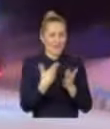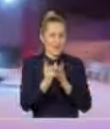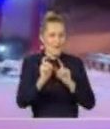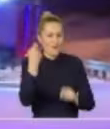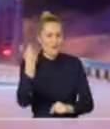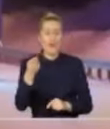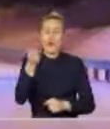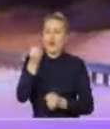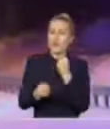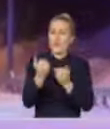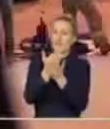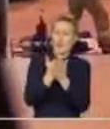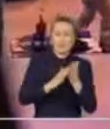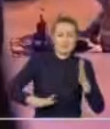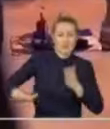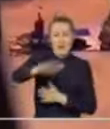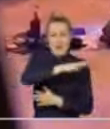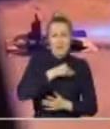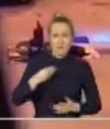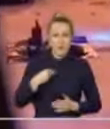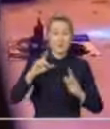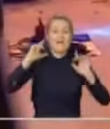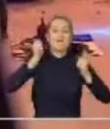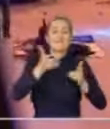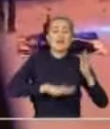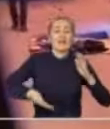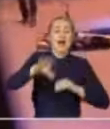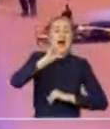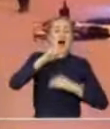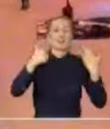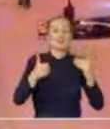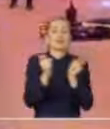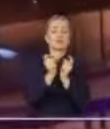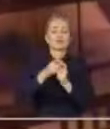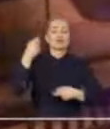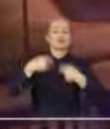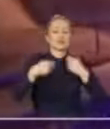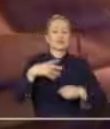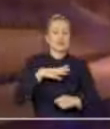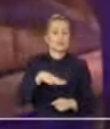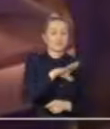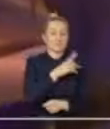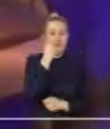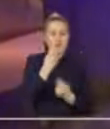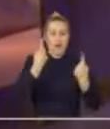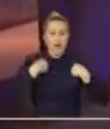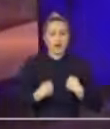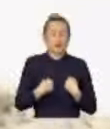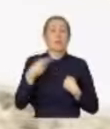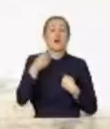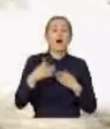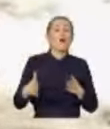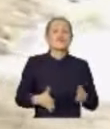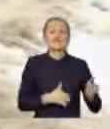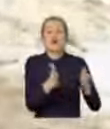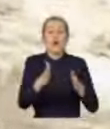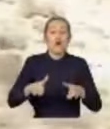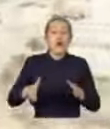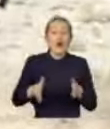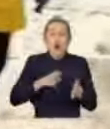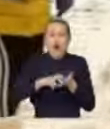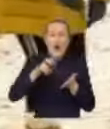warunki panują na drogach w całej Polsce. W karambolu na autostradzie A6 koło Szczecina zginęła jedna osoba. Miejskie drogi i chodniki są